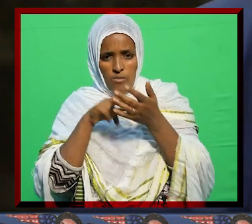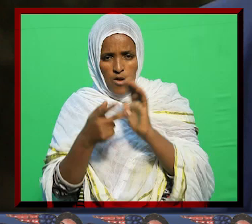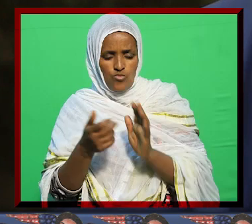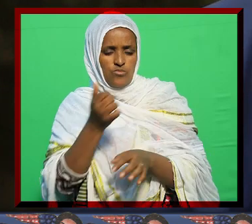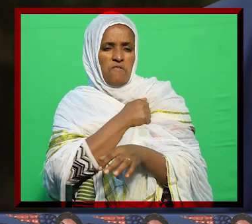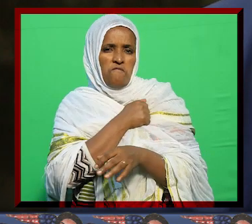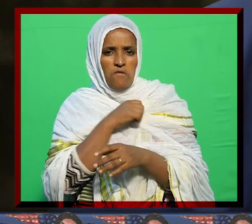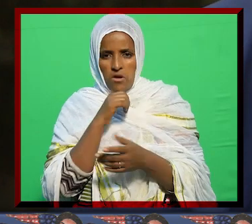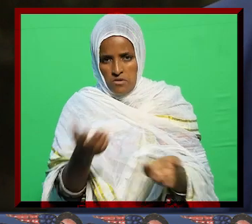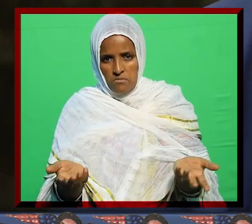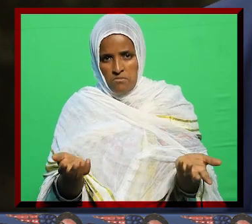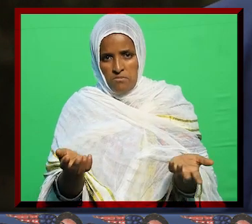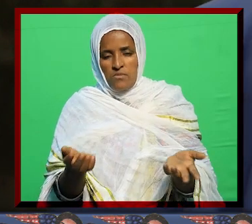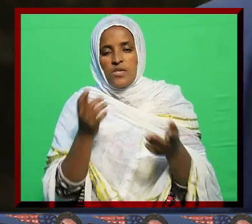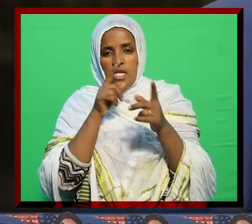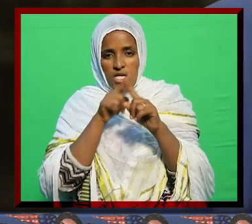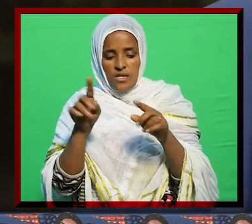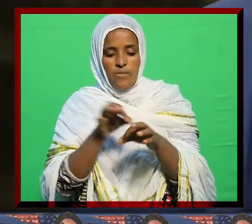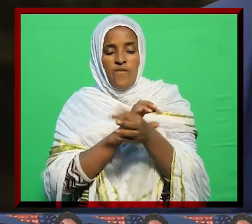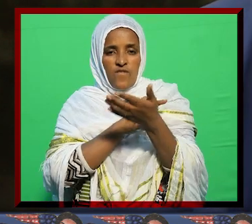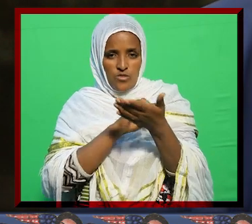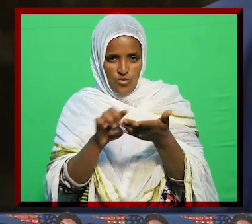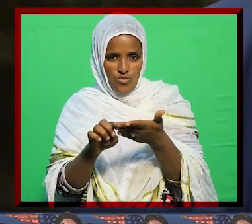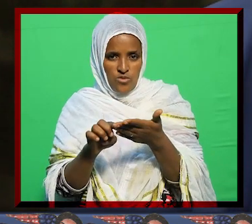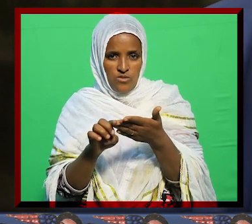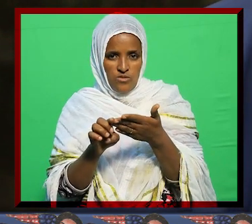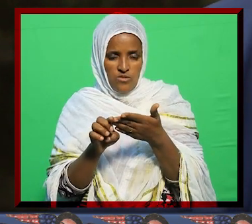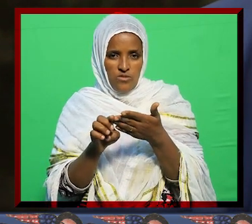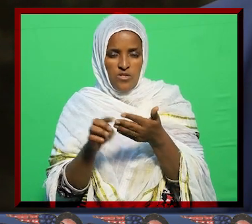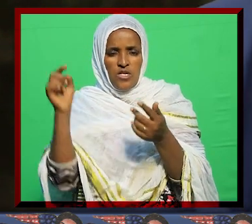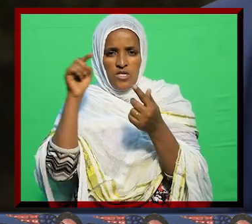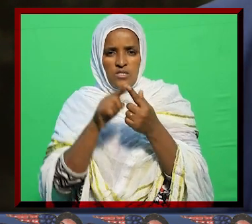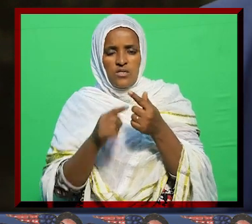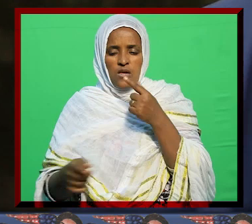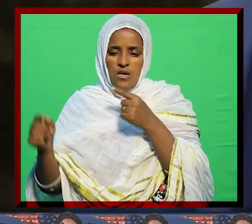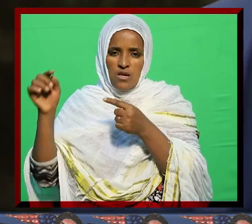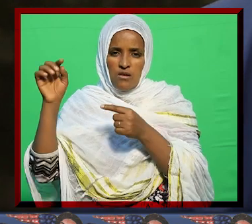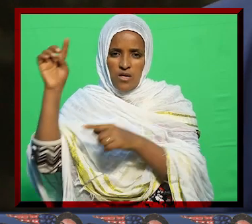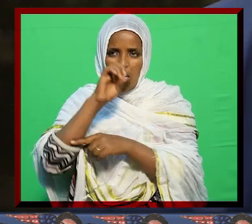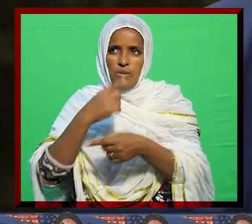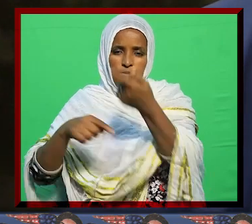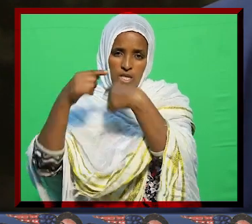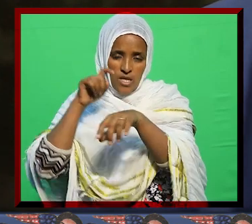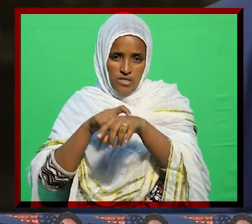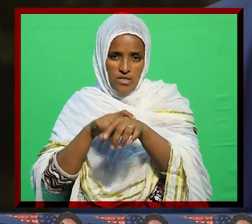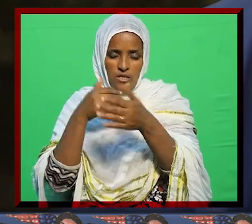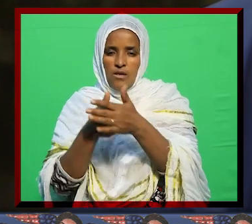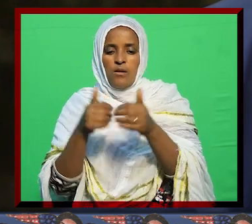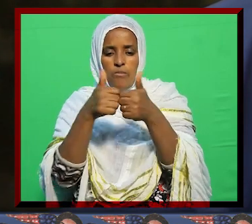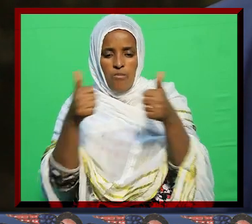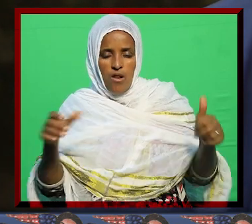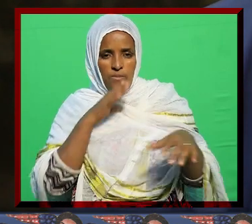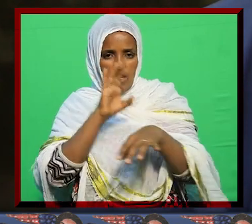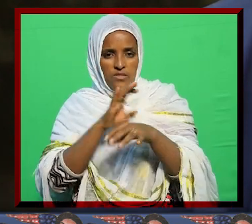ማለቱ አያስደፍርም። ነገር ግን መንፈስ ቅዱስ እስከ ዕለተ ምጻ ድረስ